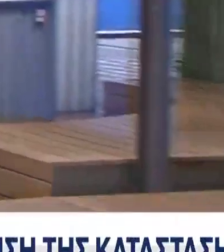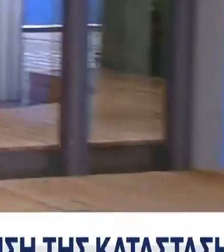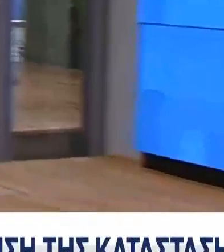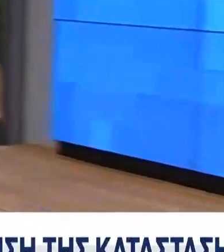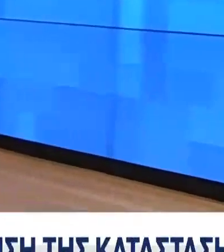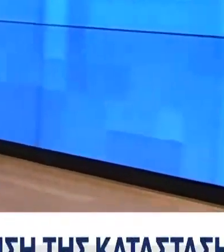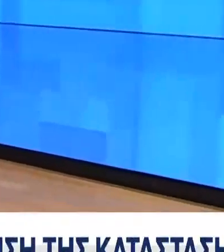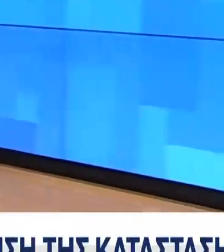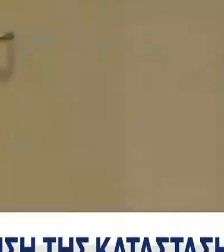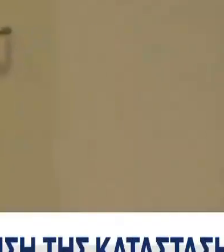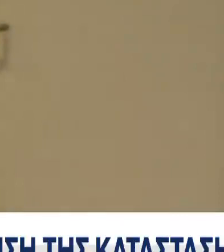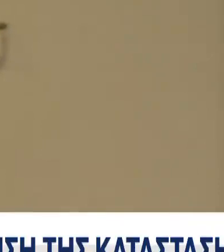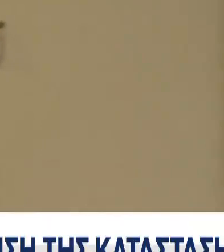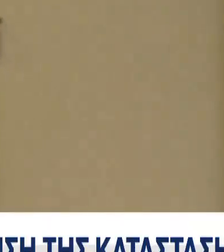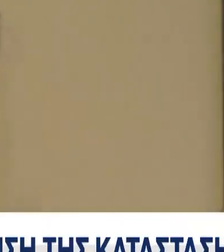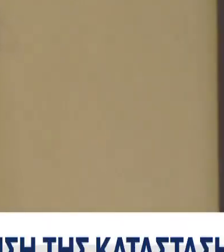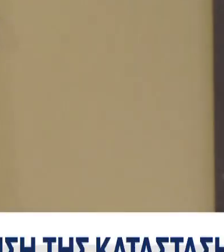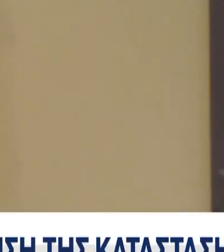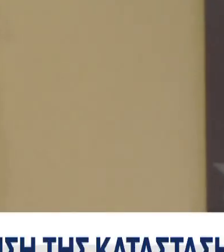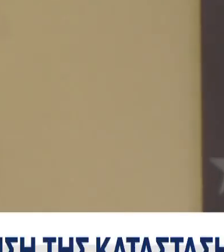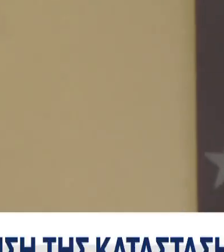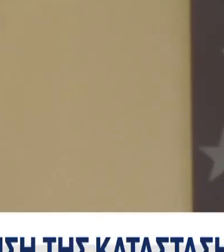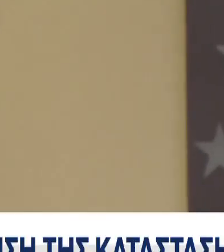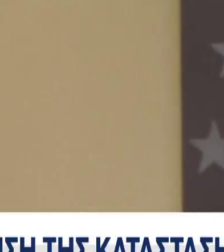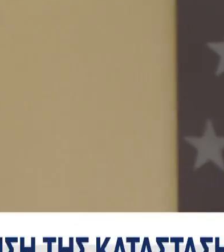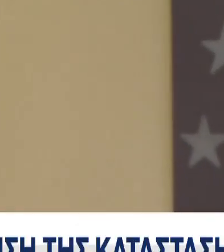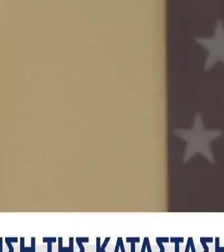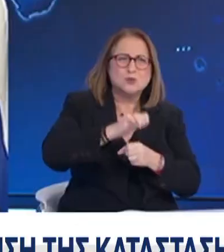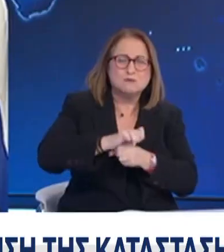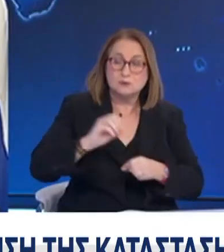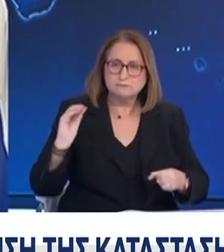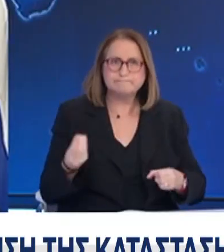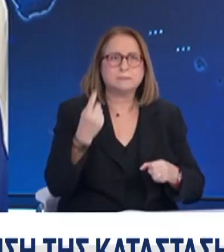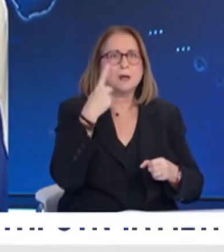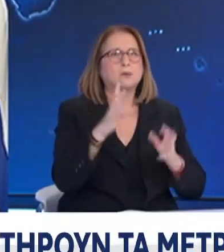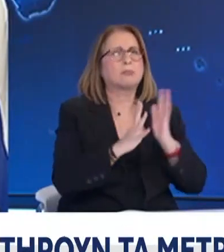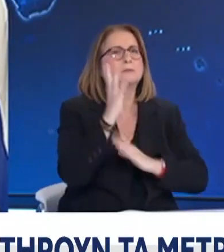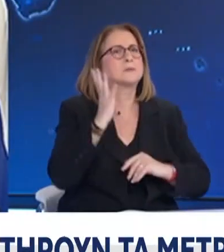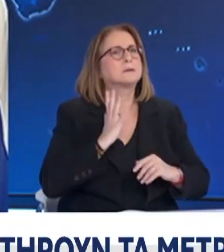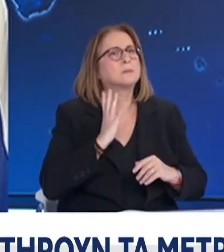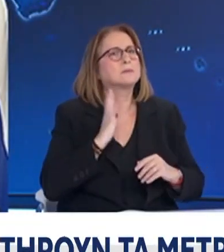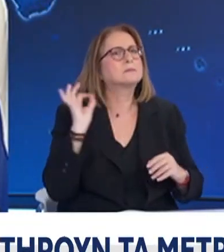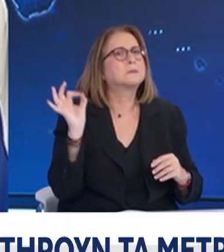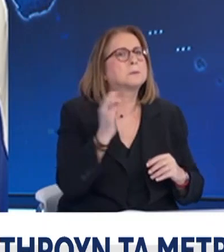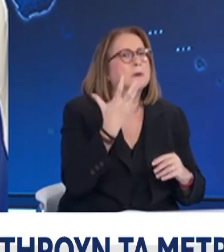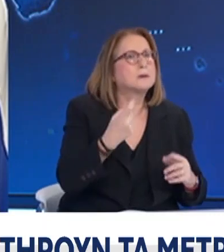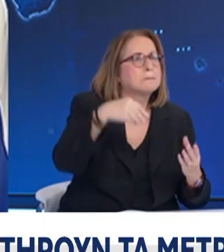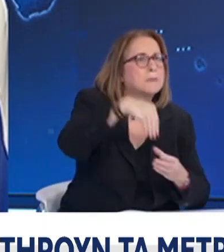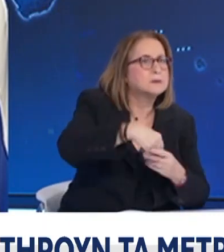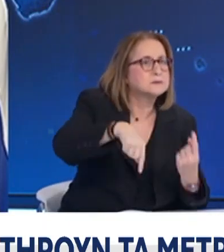ο Πρωθυπουργός προειδοποίησε από τις Βρυξέλλες ότι οι αρχές δεν θα δείξουν καμία ανοχή. Να εφιστήσω την προσοχή σε